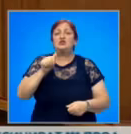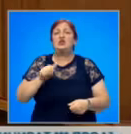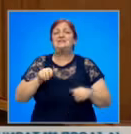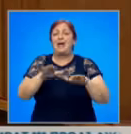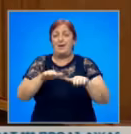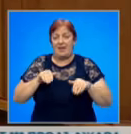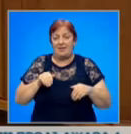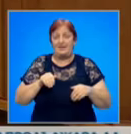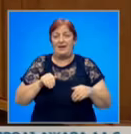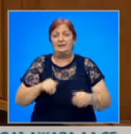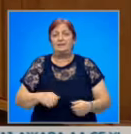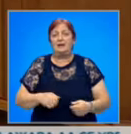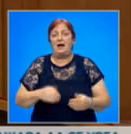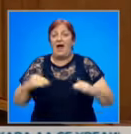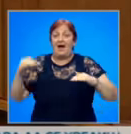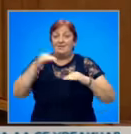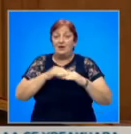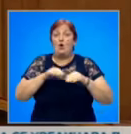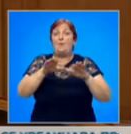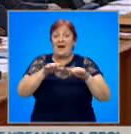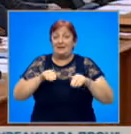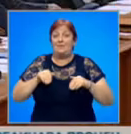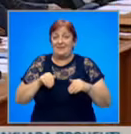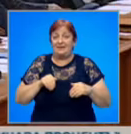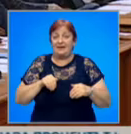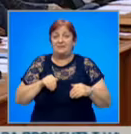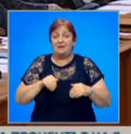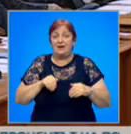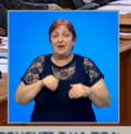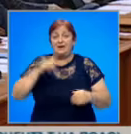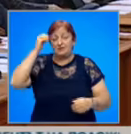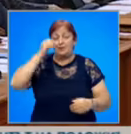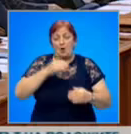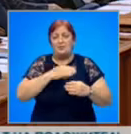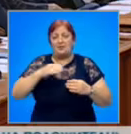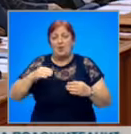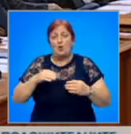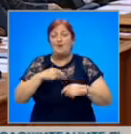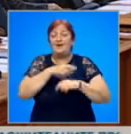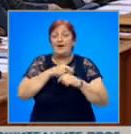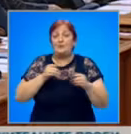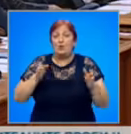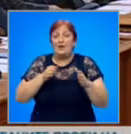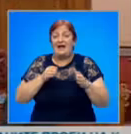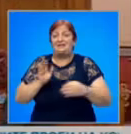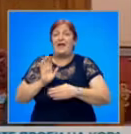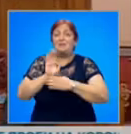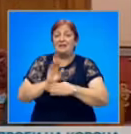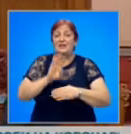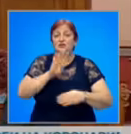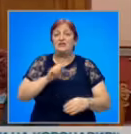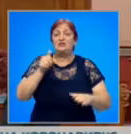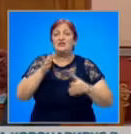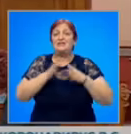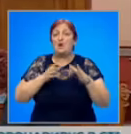46-тия парламент върху парламентаризмът, ще се помнят дълго. Във времето на краткия мандат на